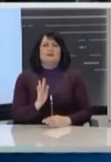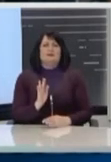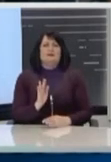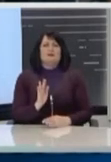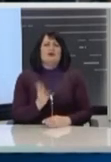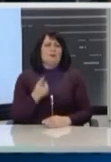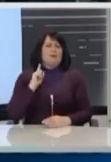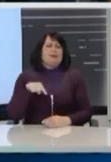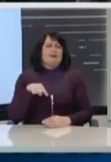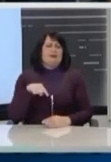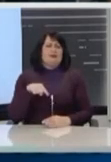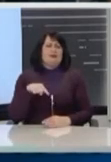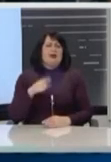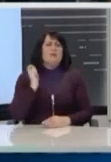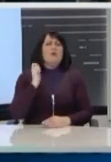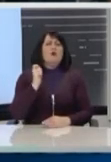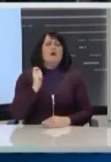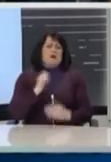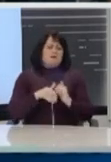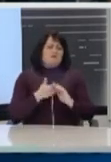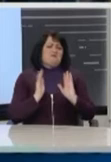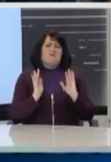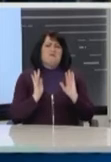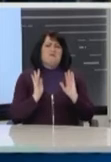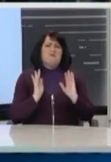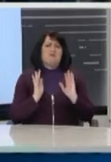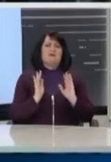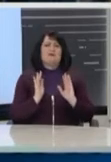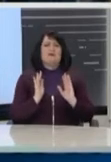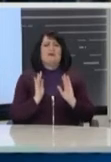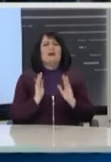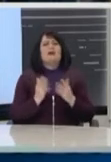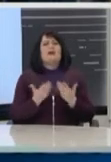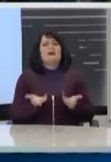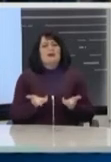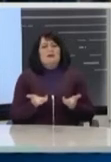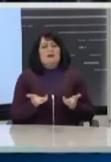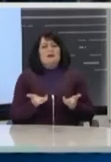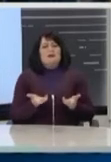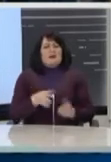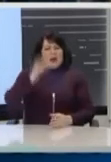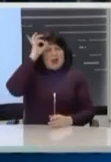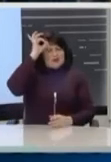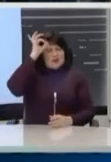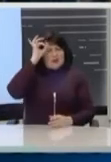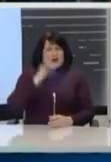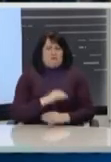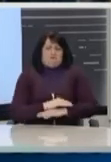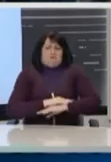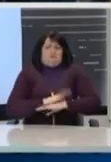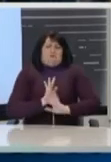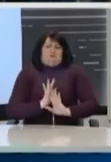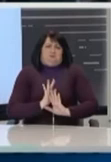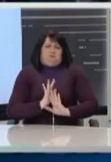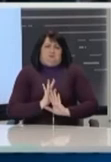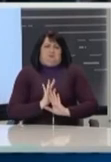ολιγορία, την πολιτική των αρχών, οι οποίοι για μία ακόμη